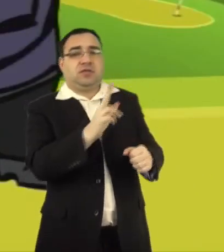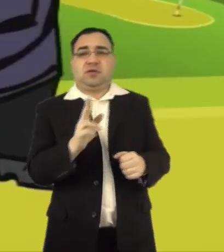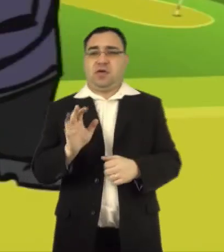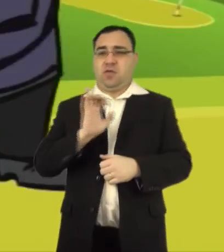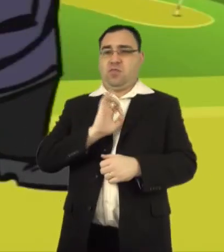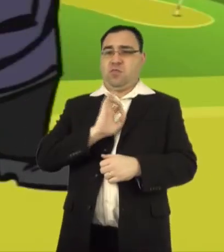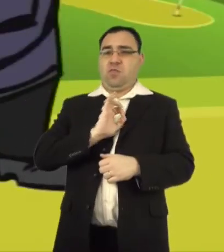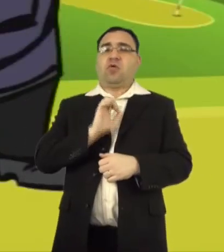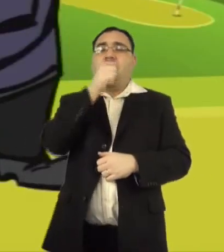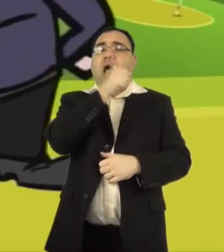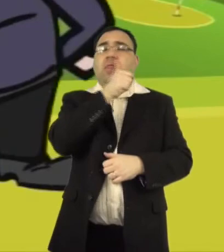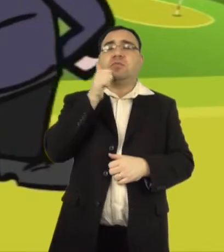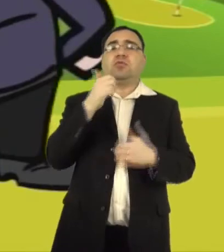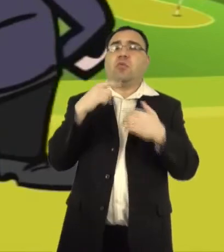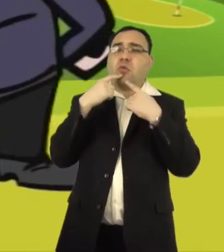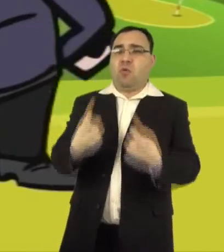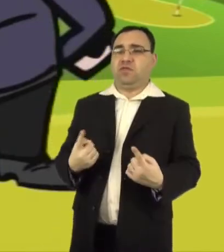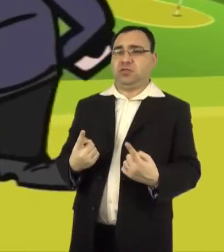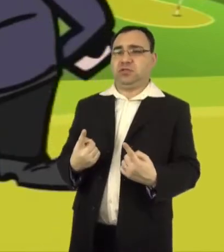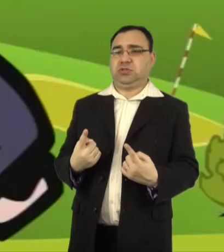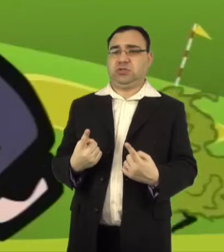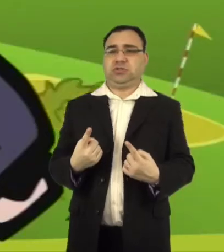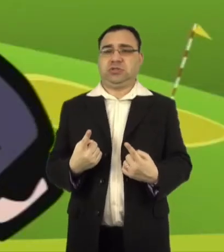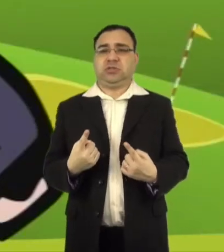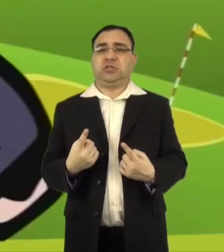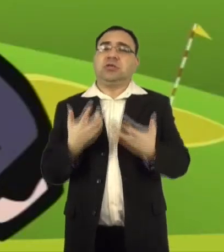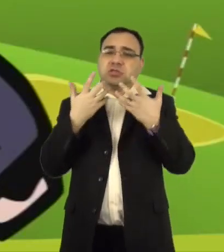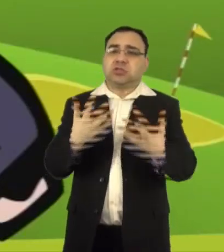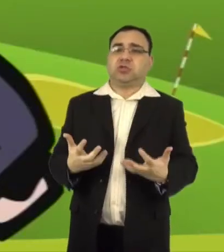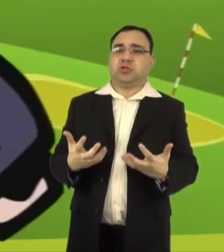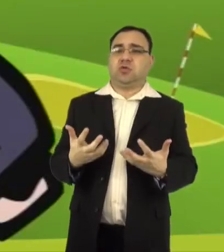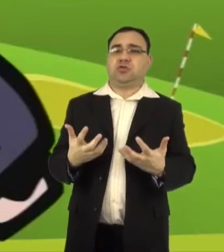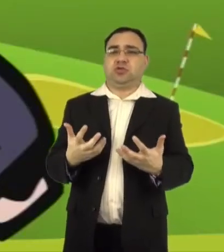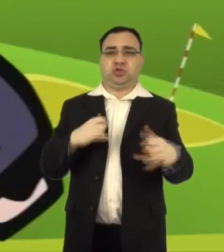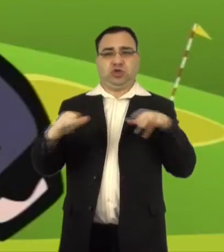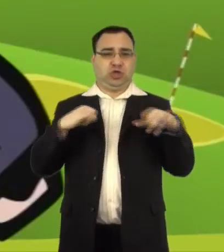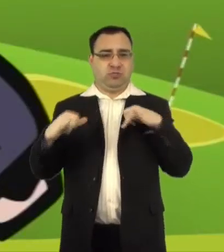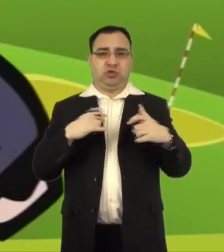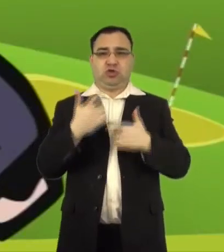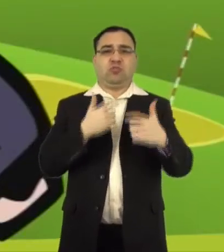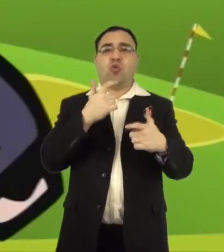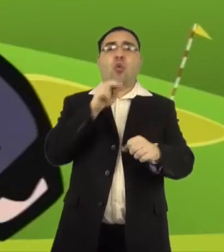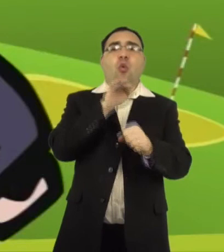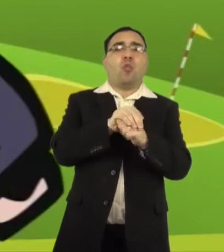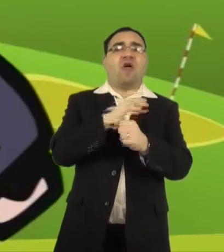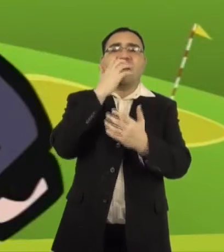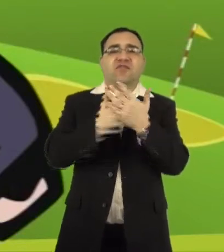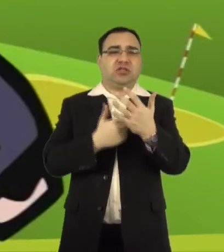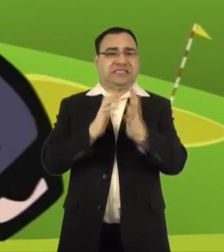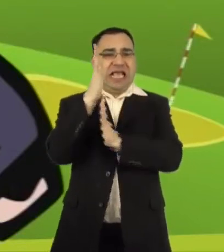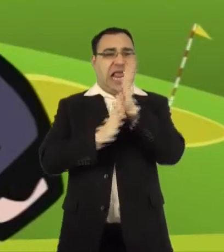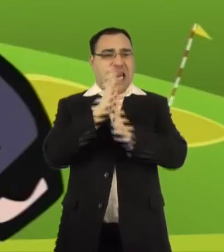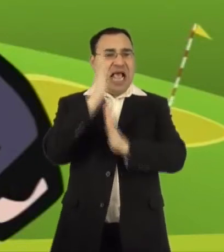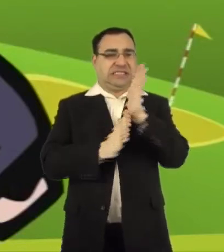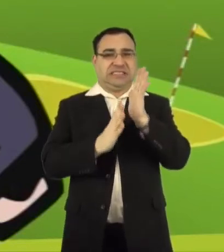Moi mocodawcy lubią być anonimowi. Do czasu. A zależy im na tym, żeby rząd wprowadził koncesję na wykorzystanie